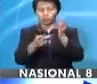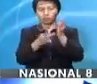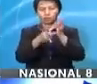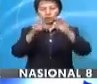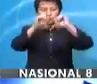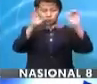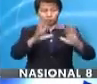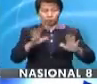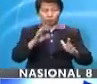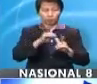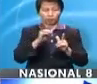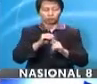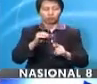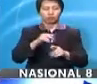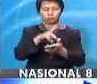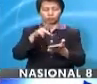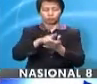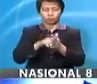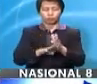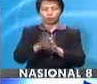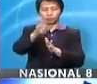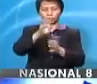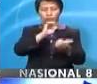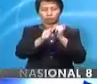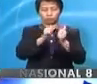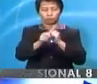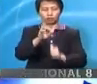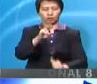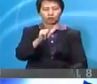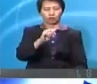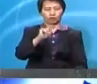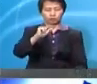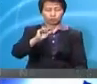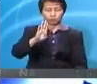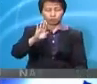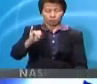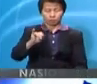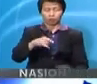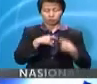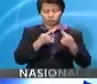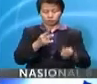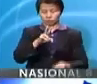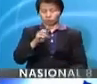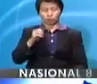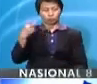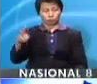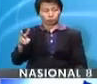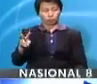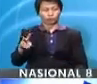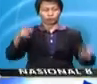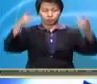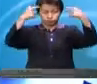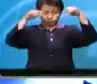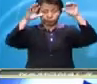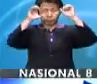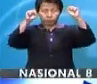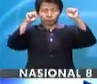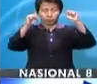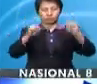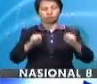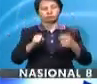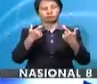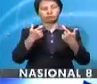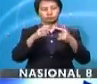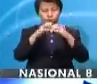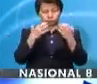Alam atau PSA sebagai pusat pembangunan sukan rugby PPS sejak 2012. Presiden klub rugby Cobra, Lieutenant